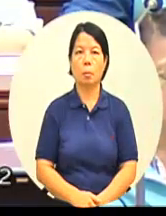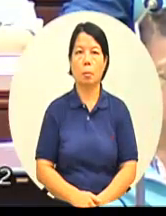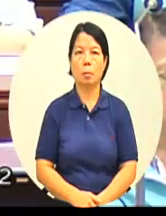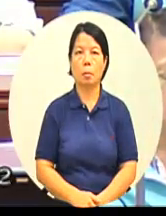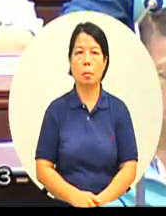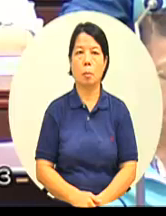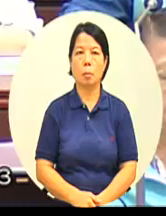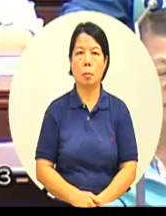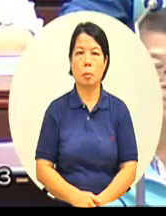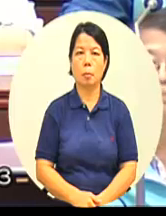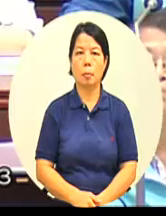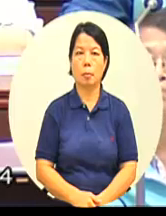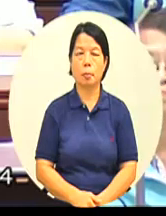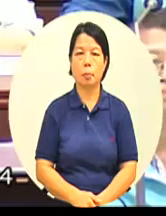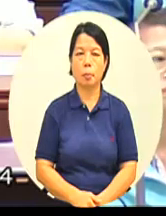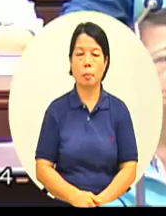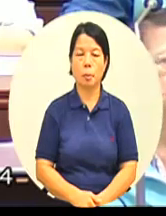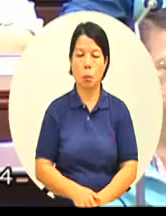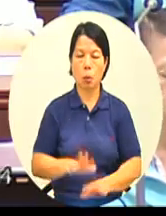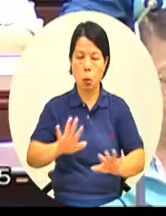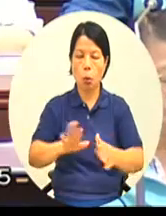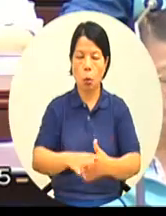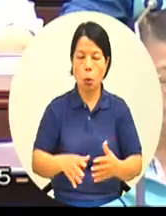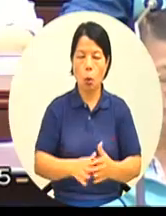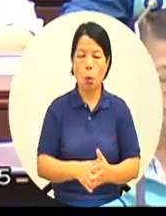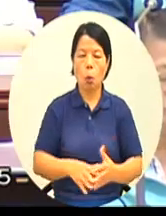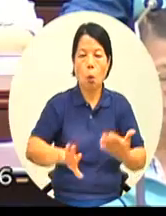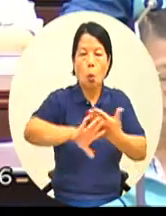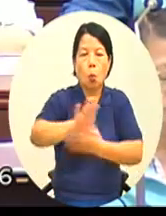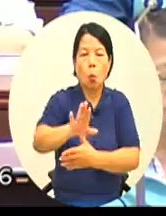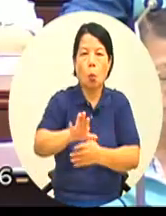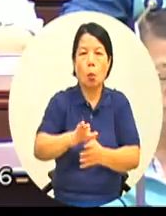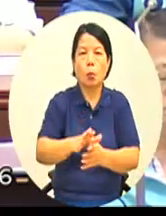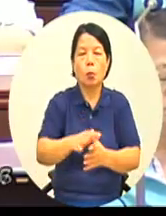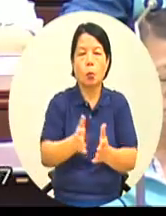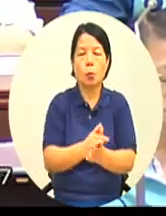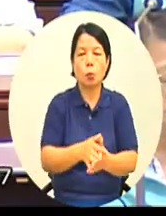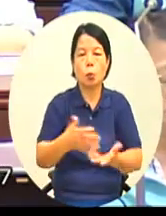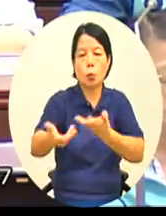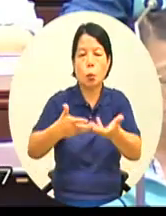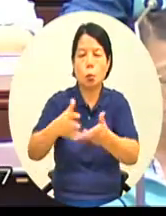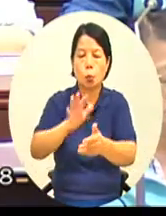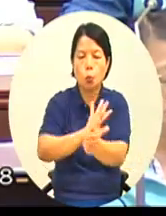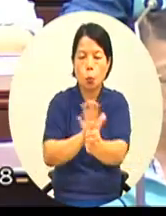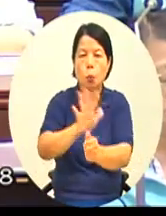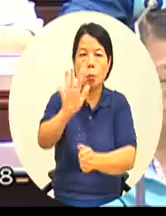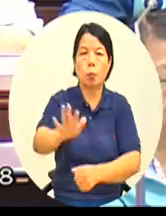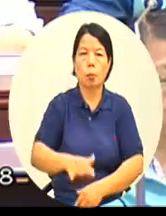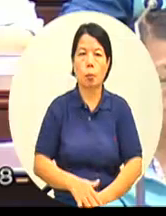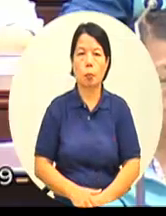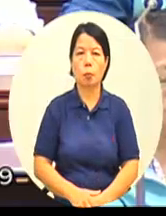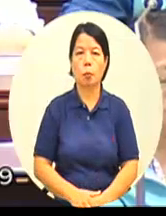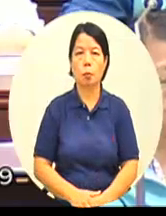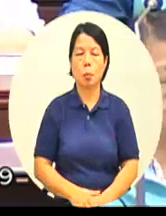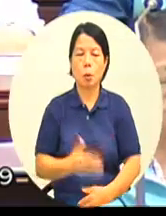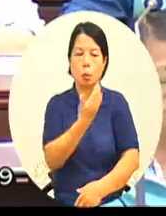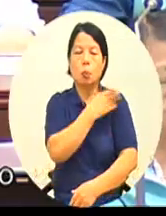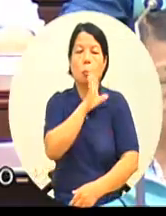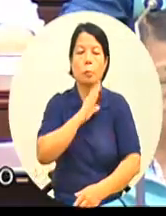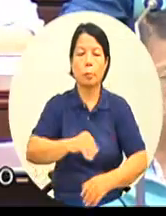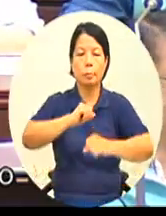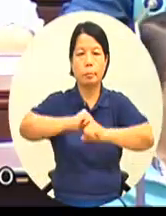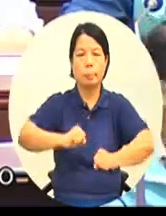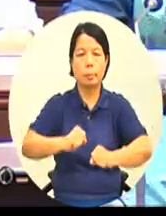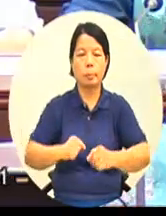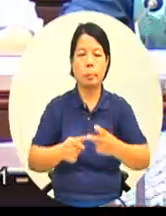也有外展的相关的服务，那我们也有不管是他的健康方